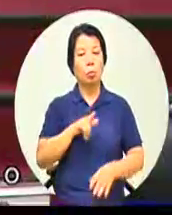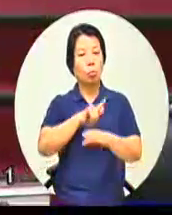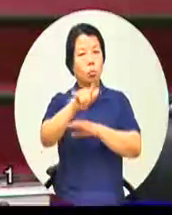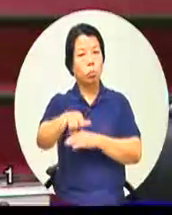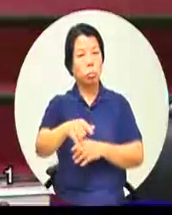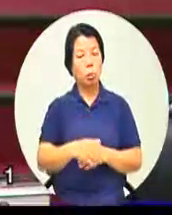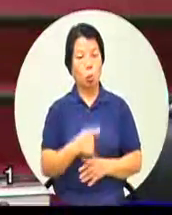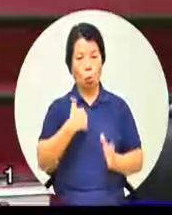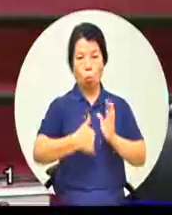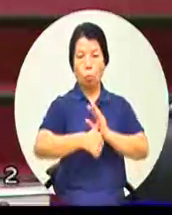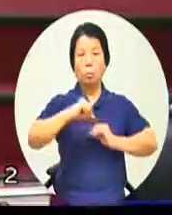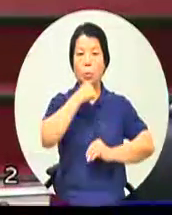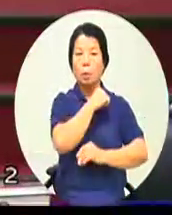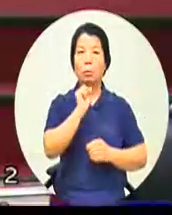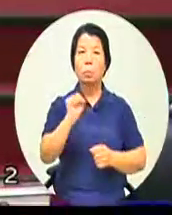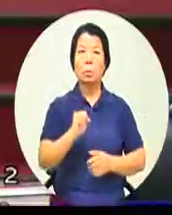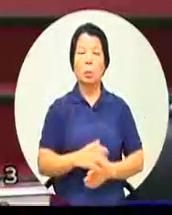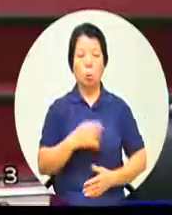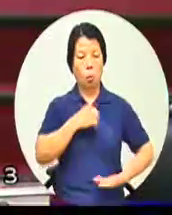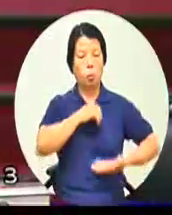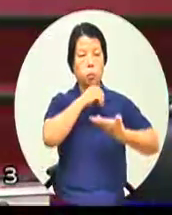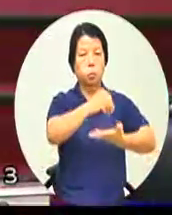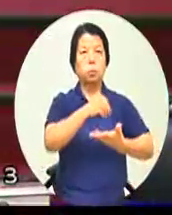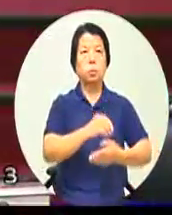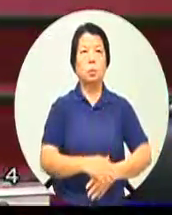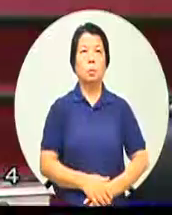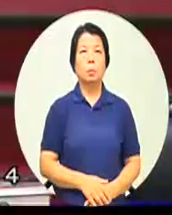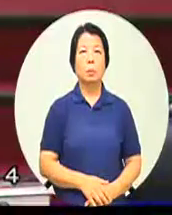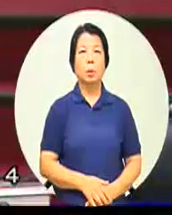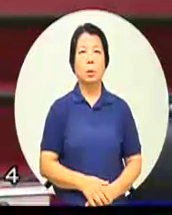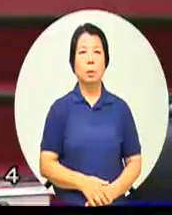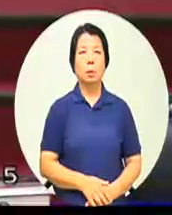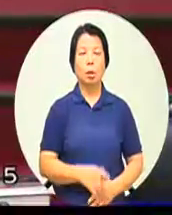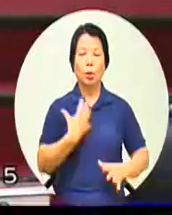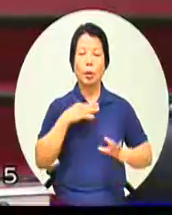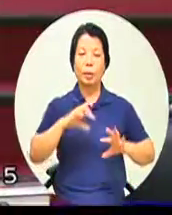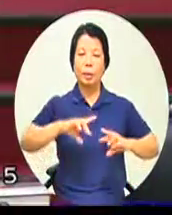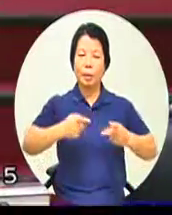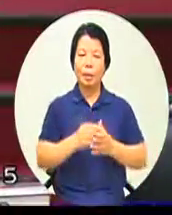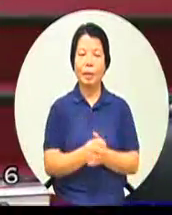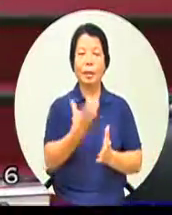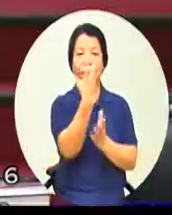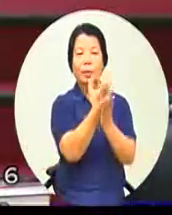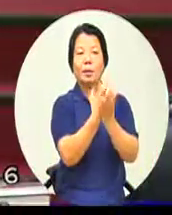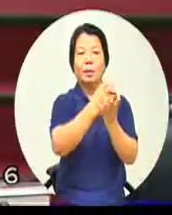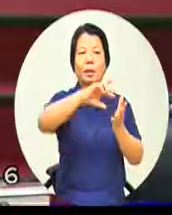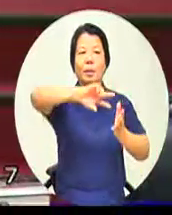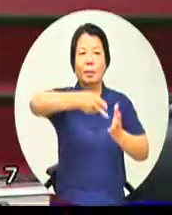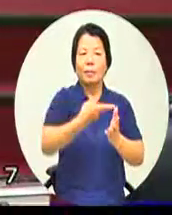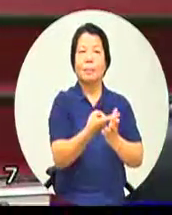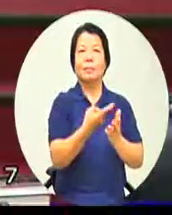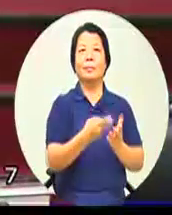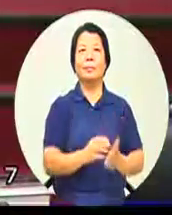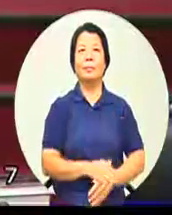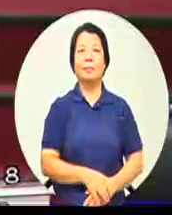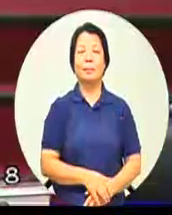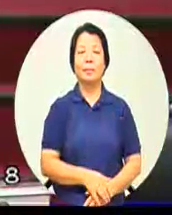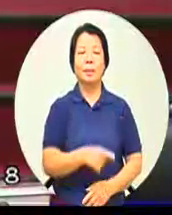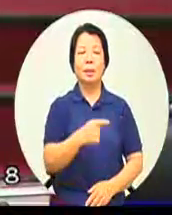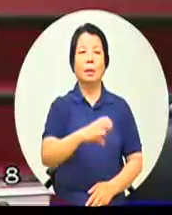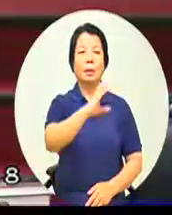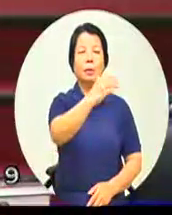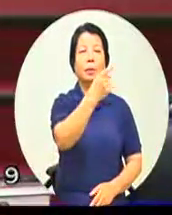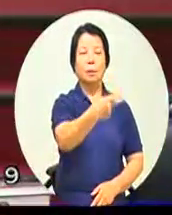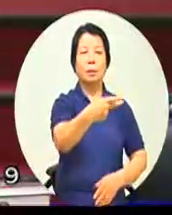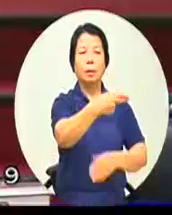湾，我另外本色建议咧，主席啊，建议弯台啦。若讲台湾有哪对台湾的侮辱呢？支那都采纳，